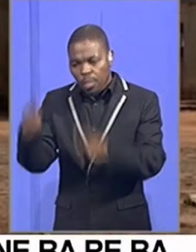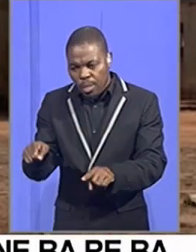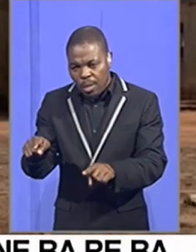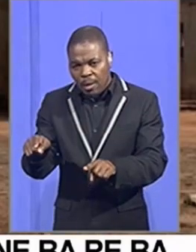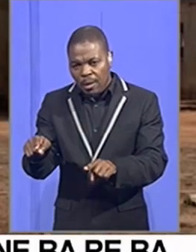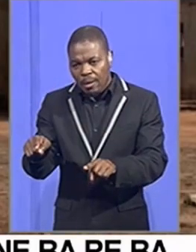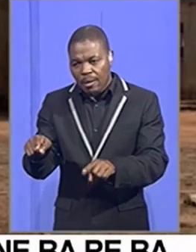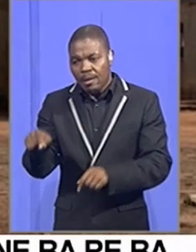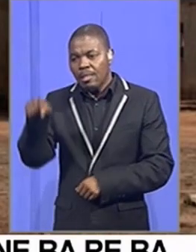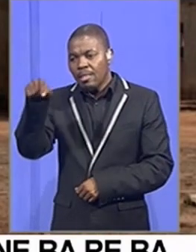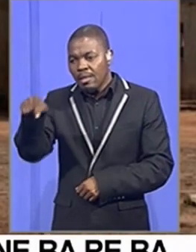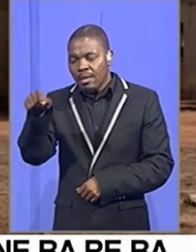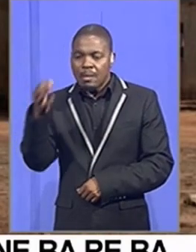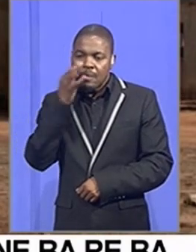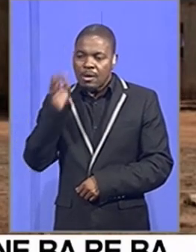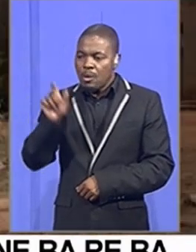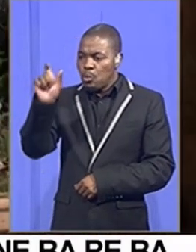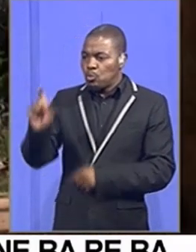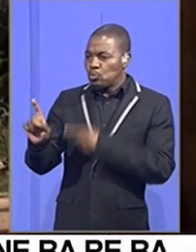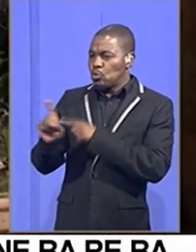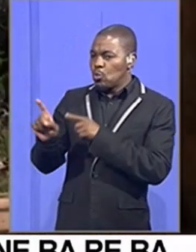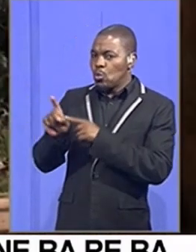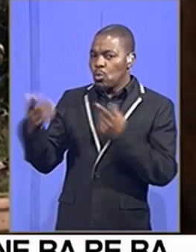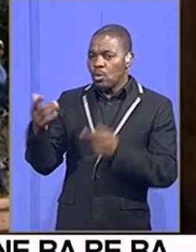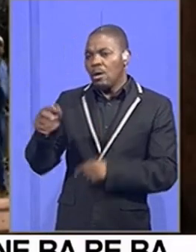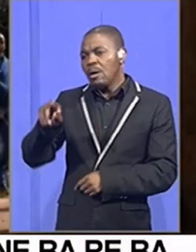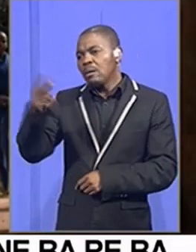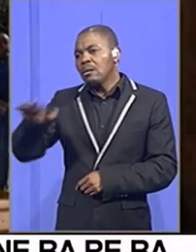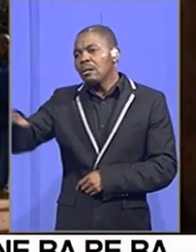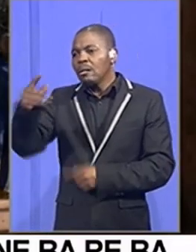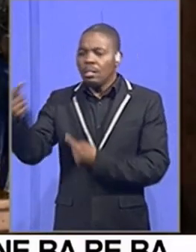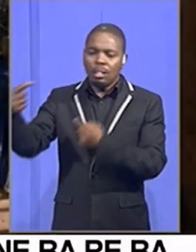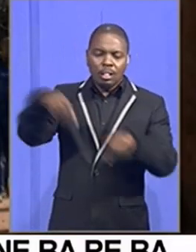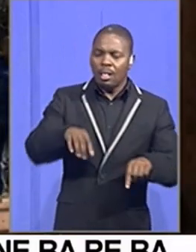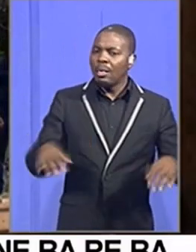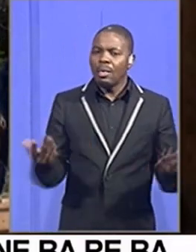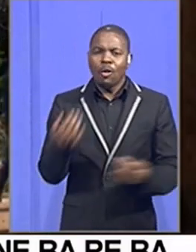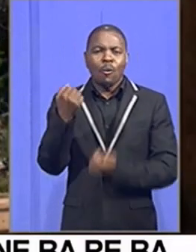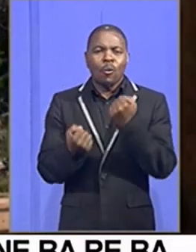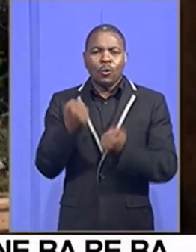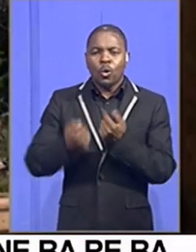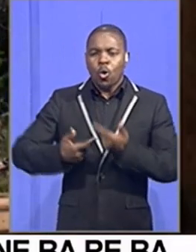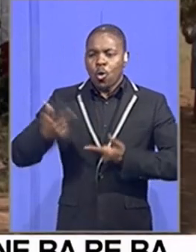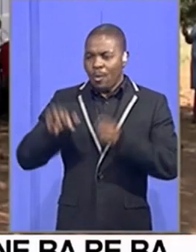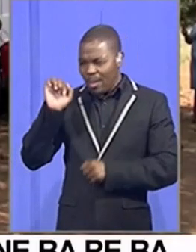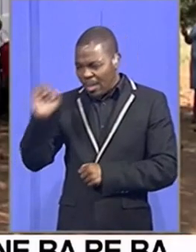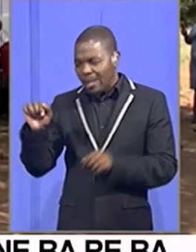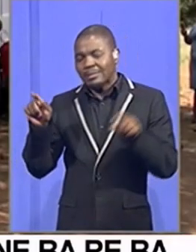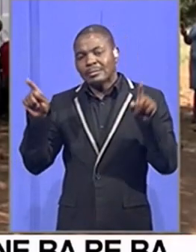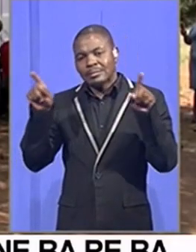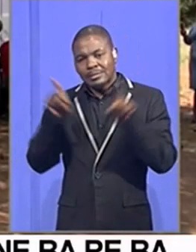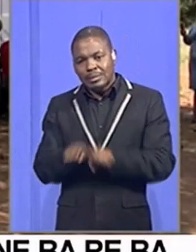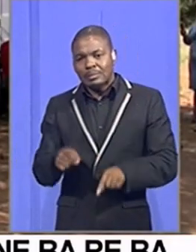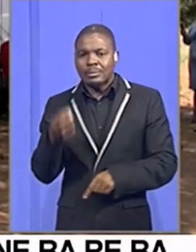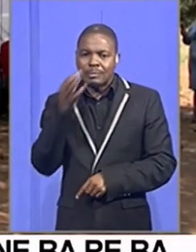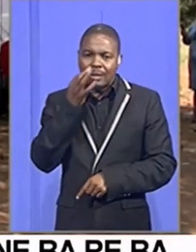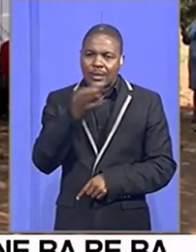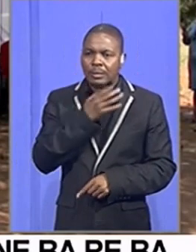gate ene mogononela o ko prison ga a tlisiwa and then lawyer a go lone gate ina